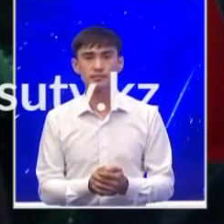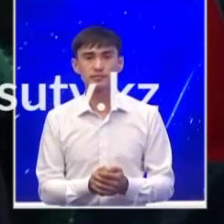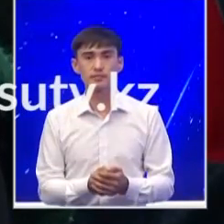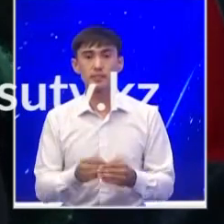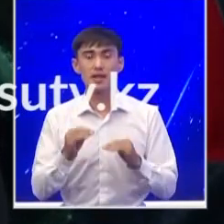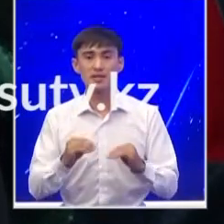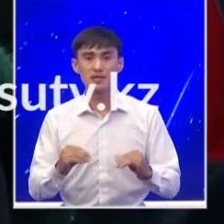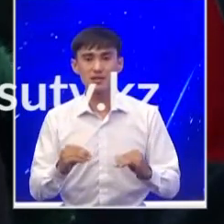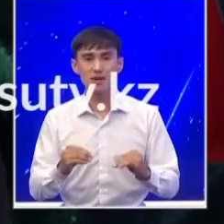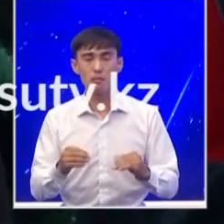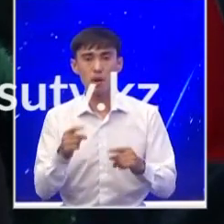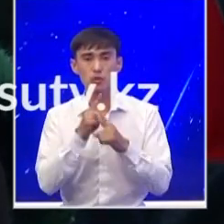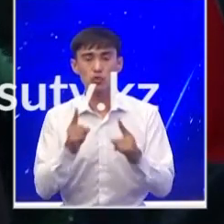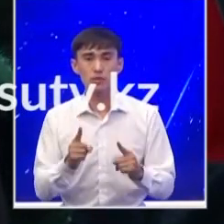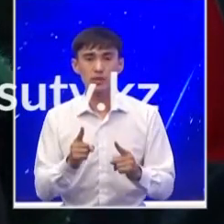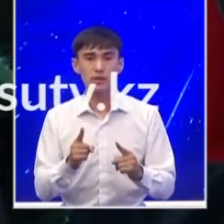Детям особенно